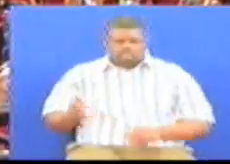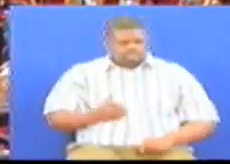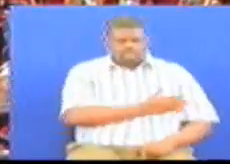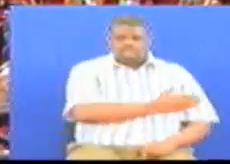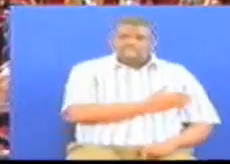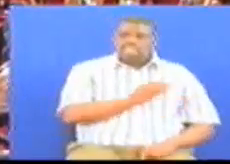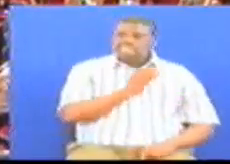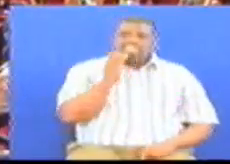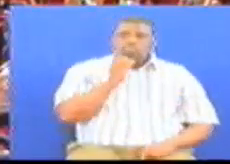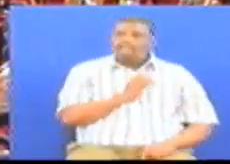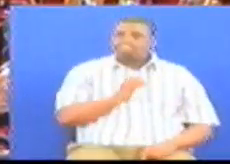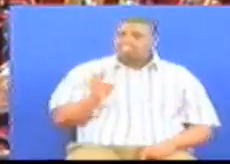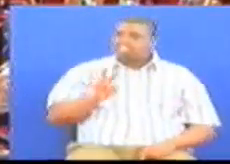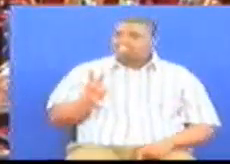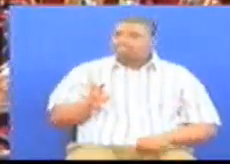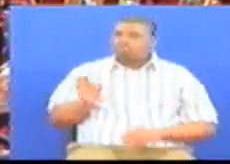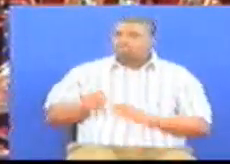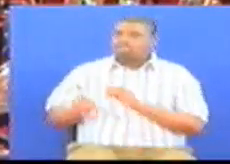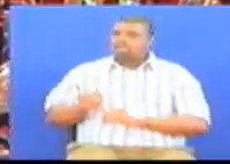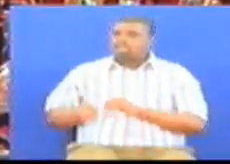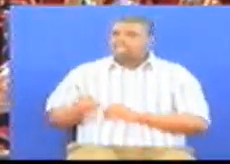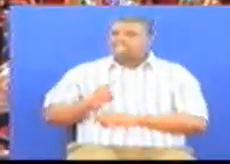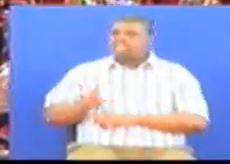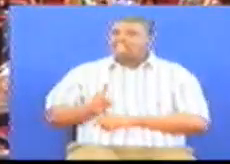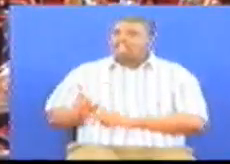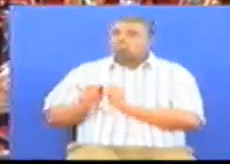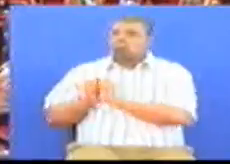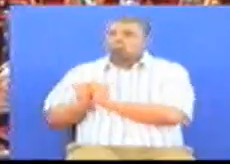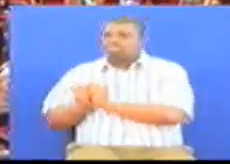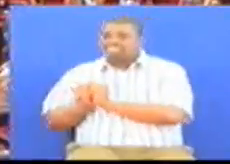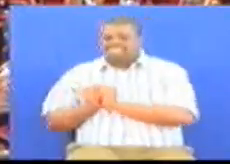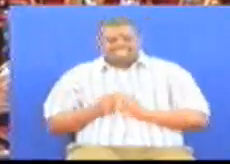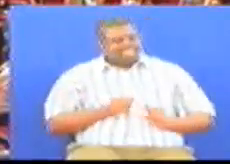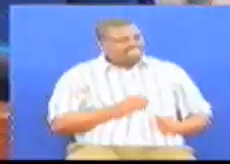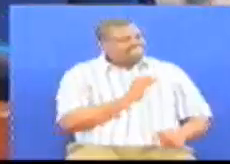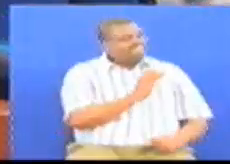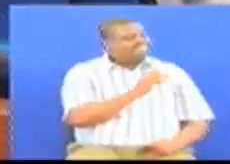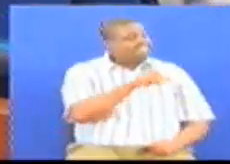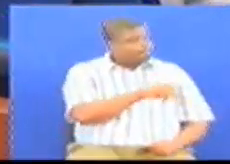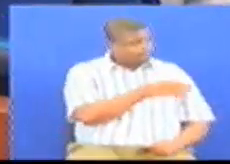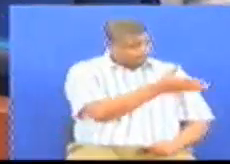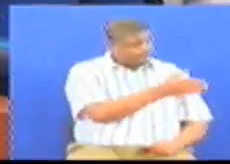CUF na Chadema wanaendelea kuchangia dakika 10. Wabunge wa CCM dakika 7.